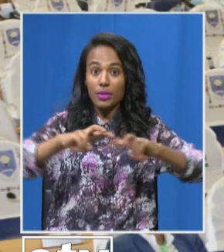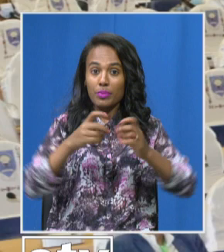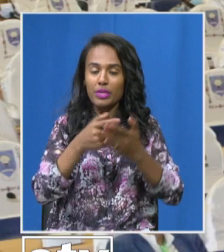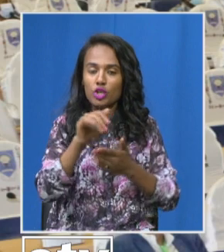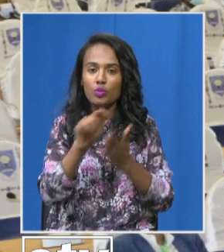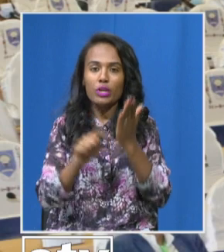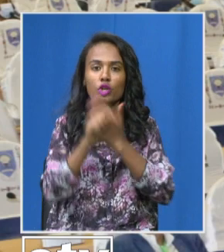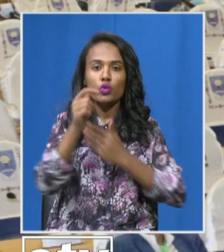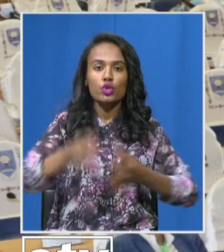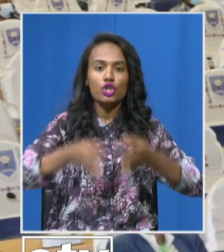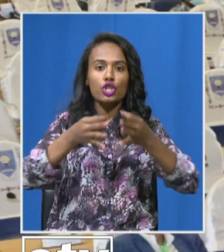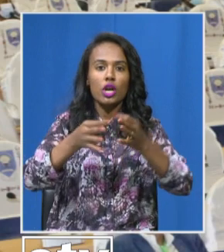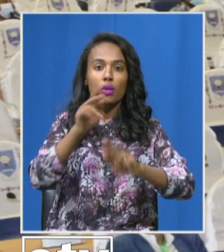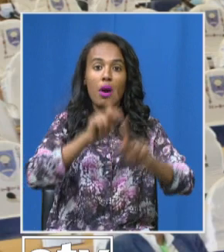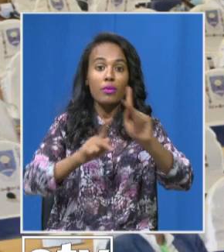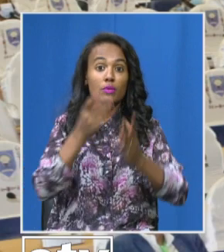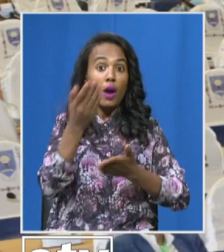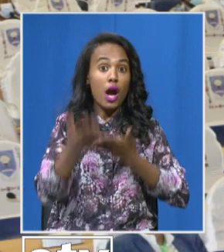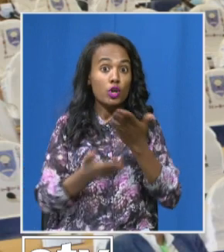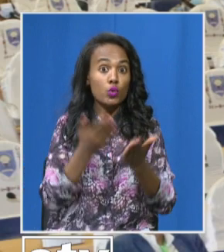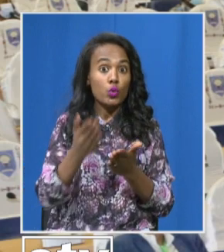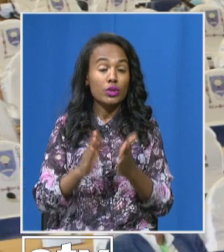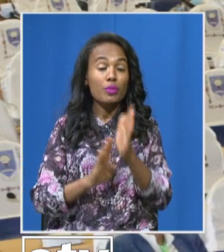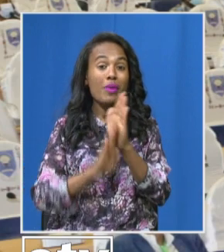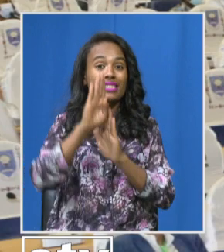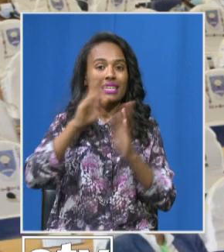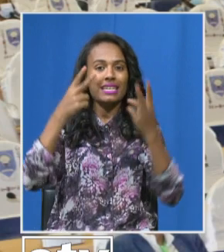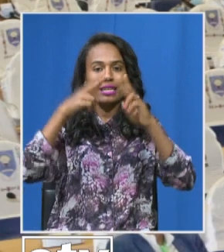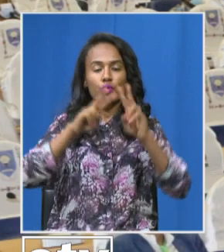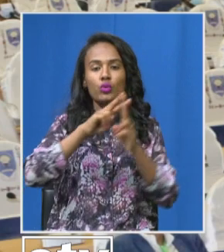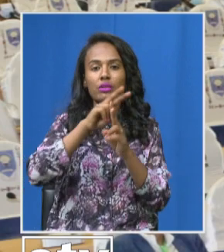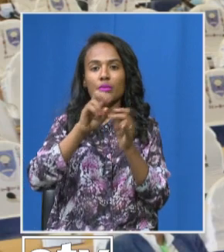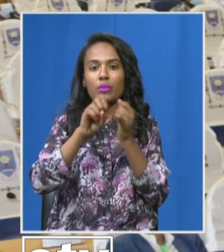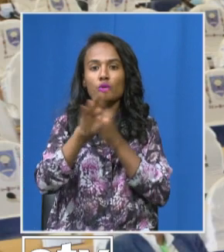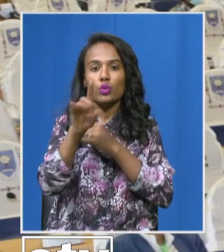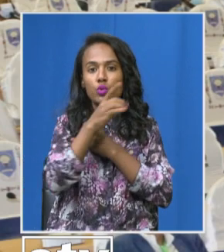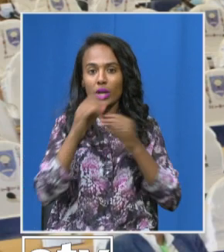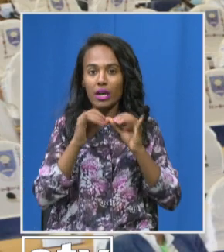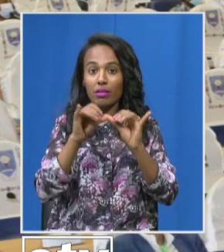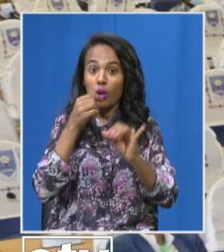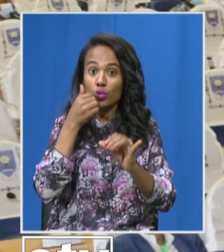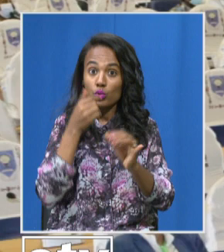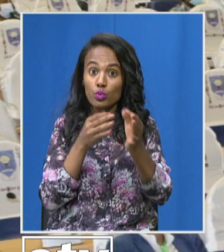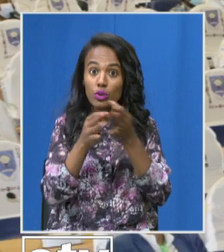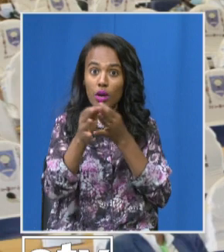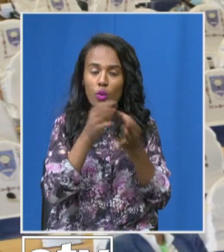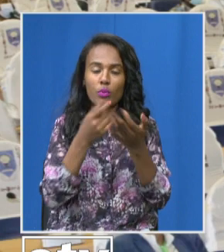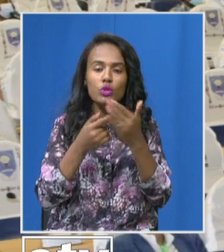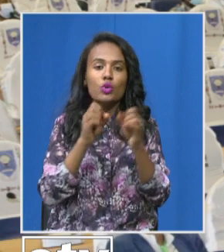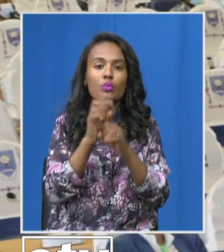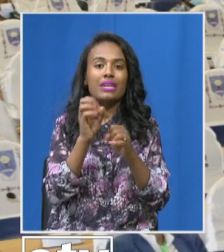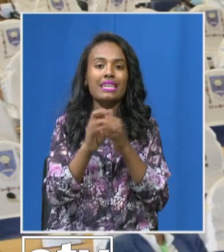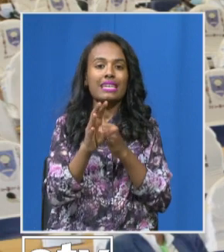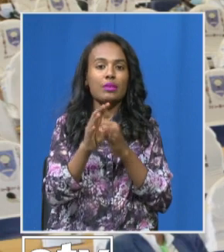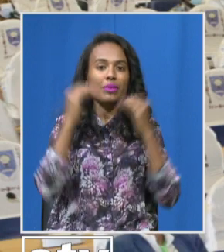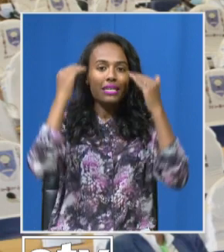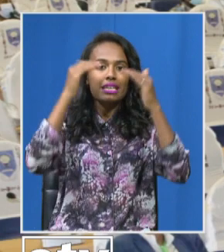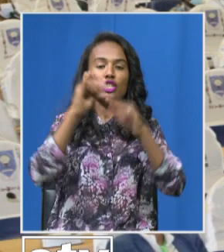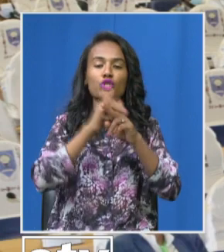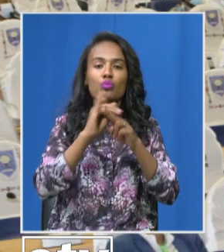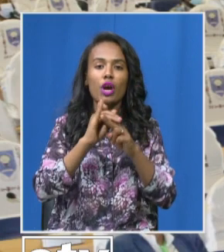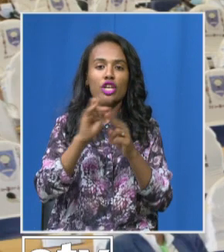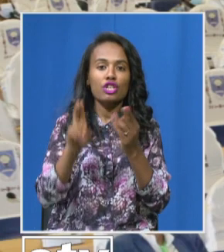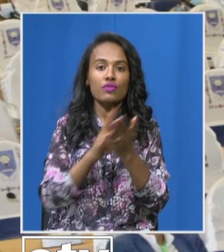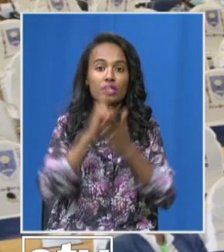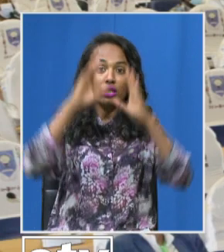እንደዚሁም የቴክኖሎጂ ሽግግርና ማህበረሰብ አገልግሎትን ማሳደግ የትኩረት መስኮች ሆነው ይቀጥላሉ ሲሉም አብራርቷል። በዚሁ የምክክር መድረክ ታዲያ የጅማ